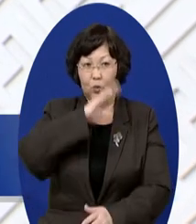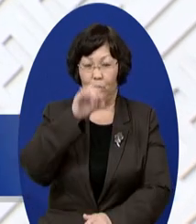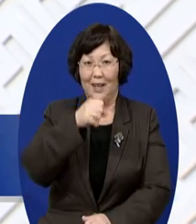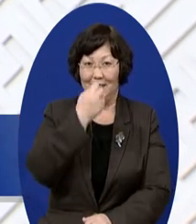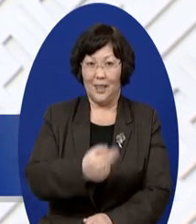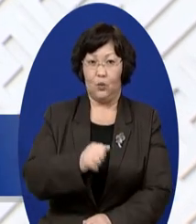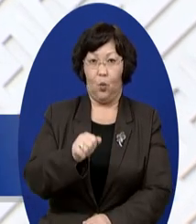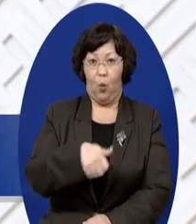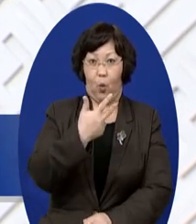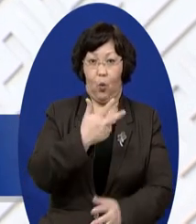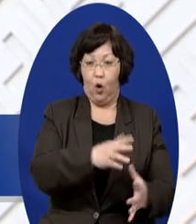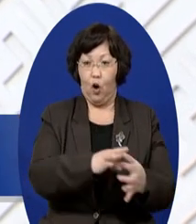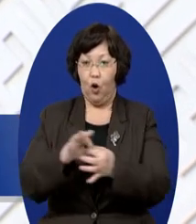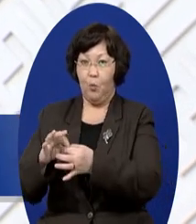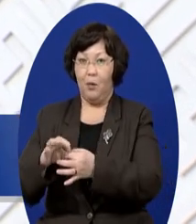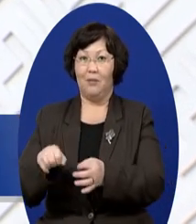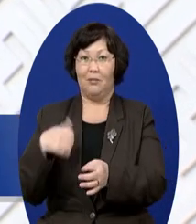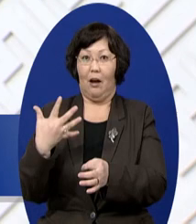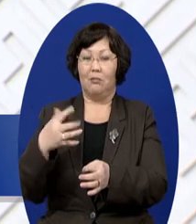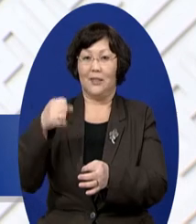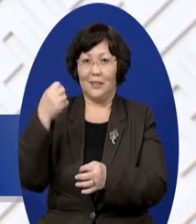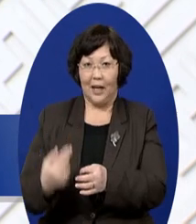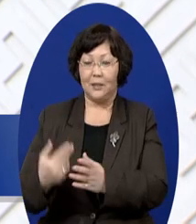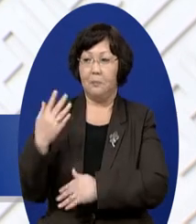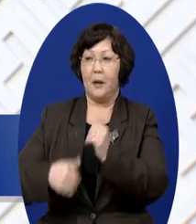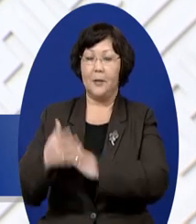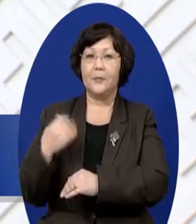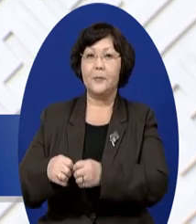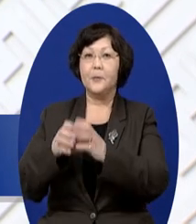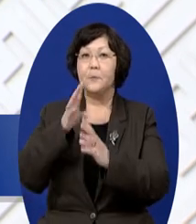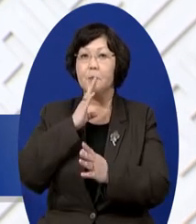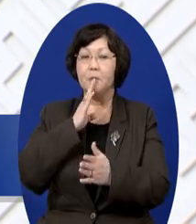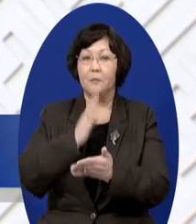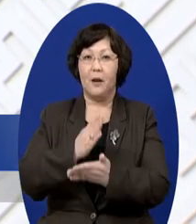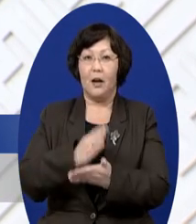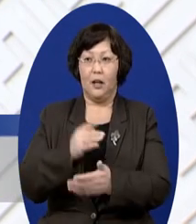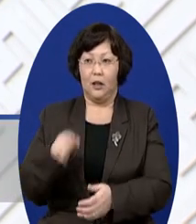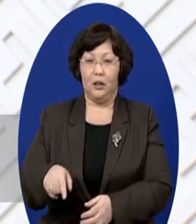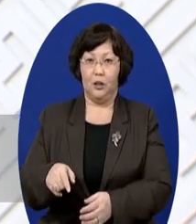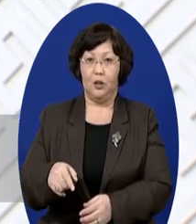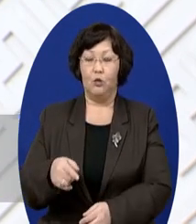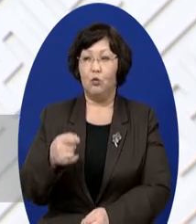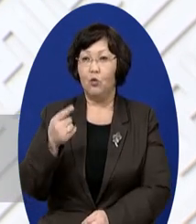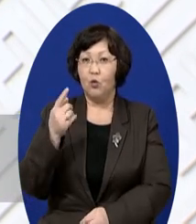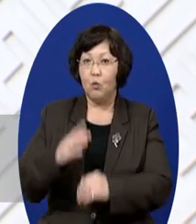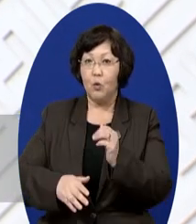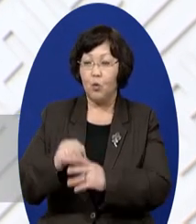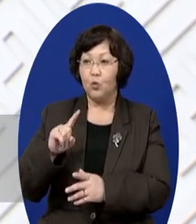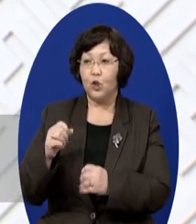түшиглэн энэ 5 дахь хүүсрээ барья гэж байгаа юм. Гэхдээ энэ болохоор зүгээр нэг энэ бол өргөтгөл биш. Одоо